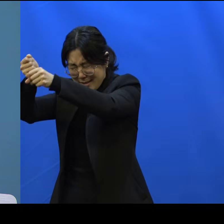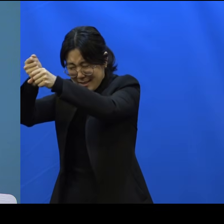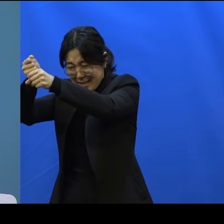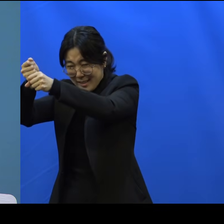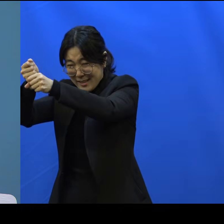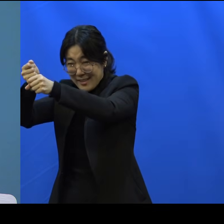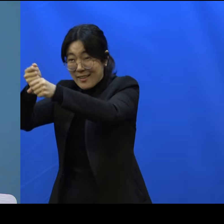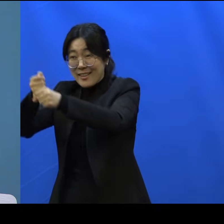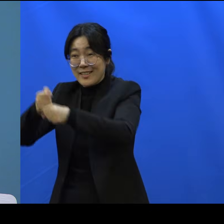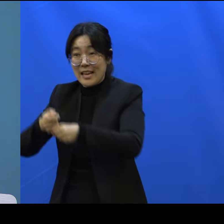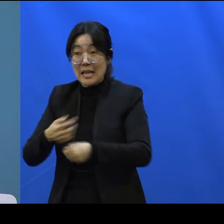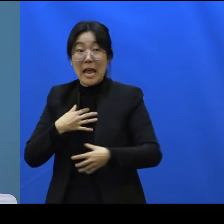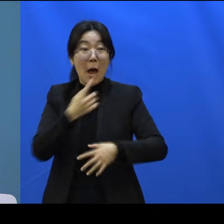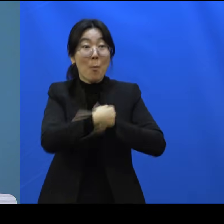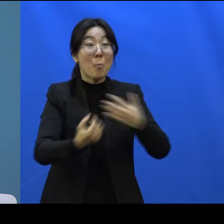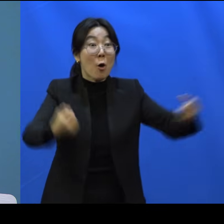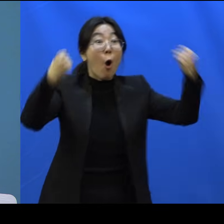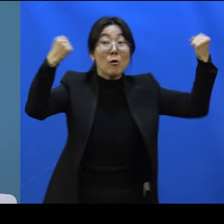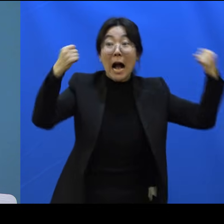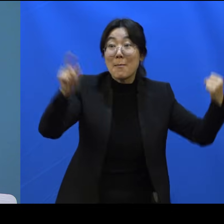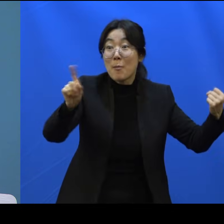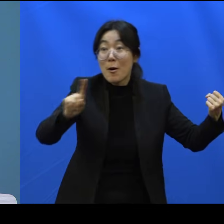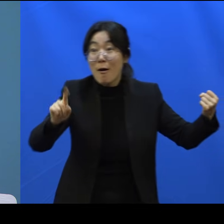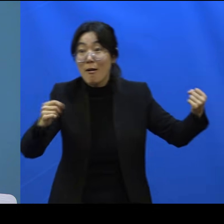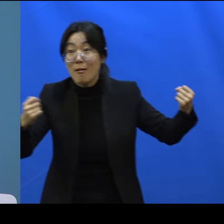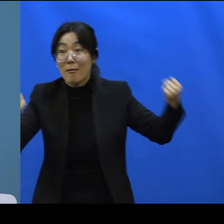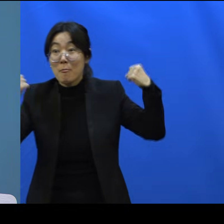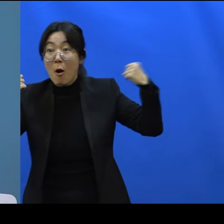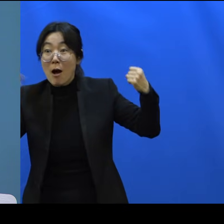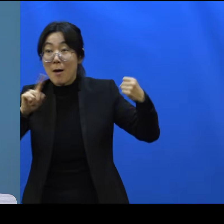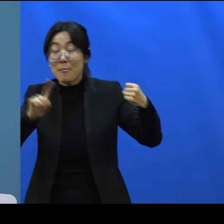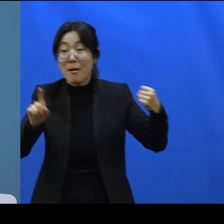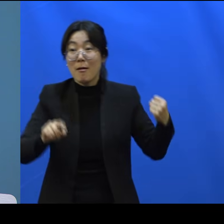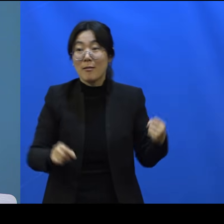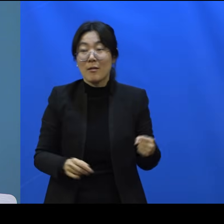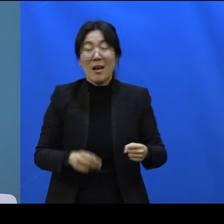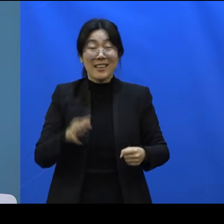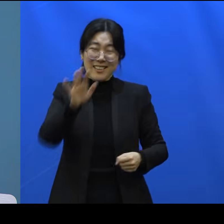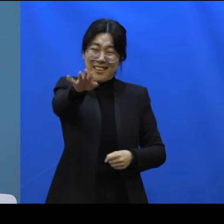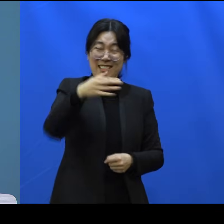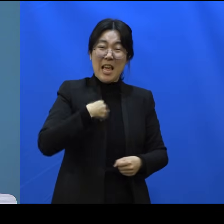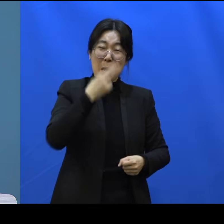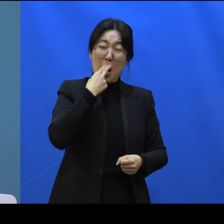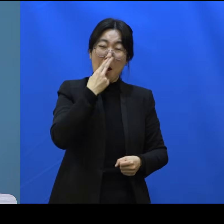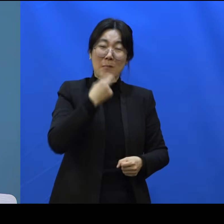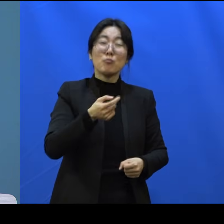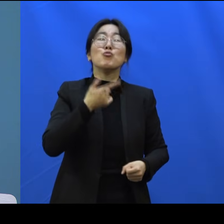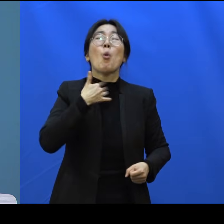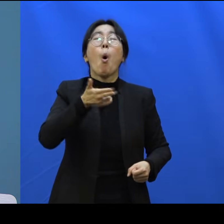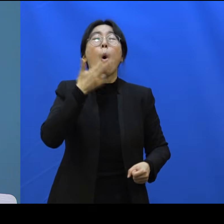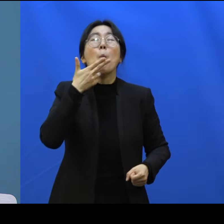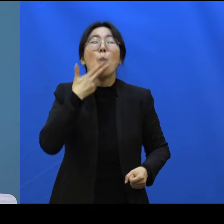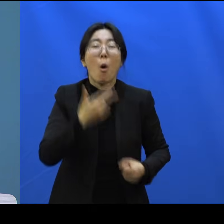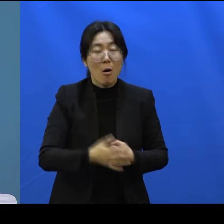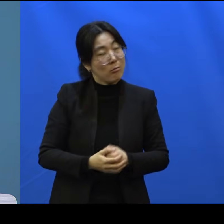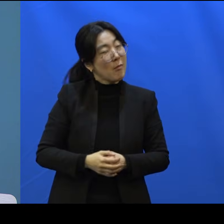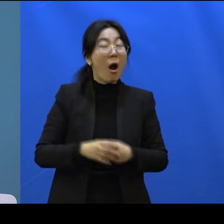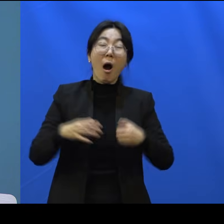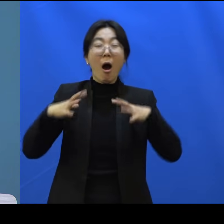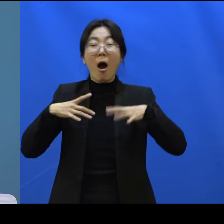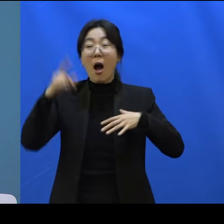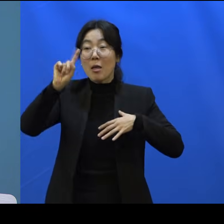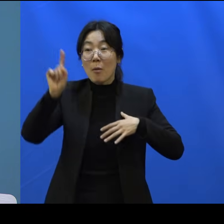이거 막 아프지도 않고 건강하면요, 꼭 건강 자랑하더라고요. 나는 막 감기 걸린 적도 없고 그 다음날 콜콜하고 나오고.